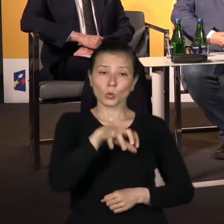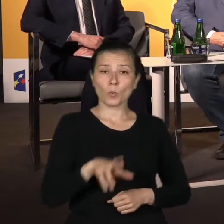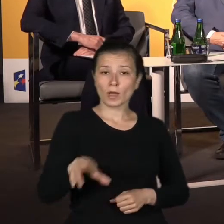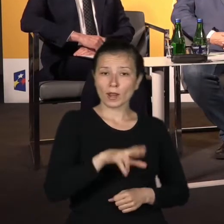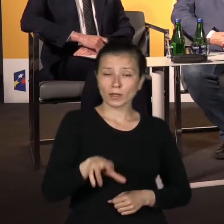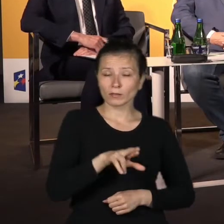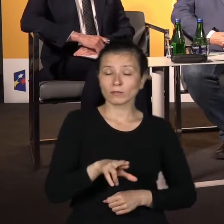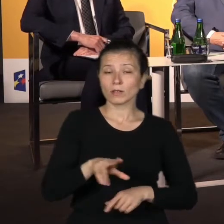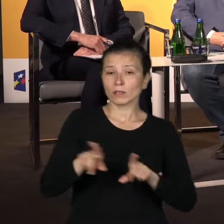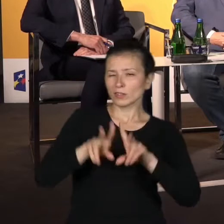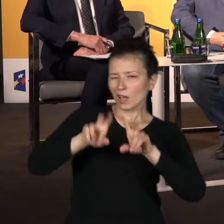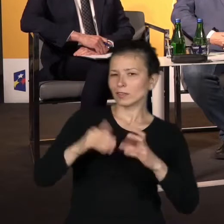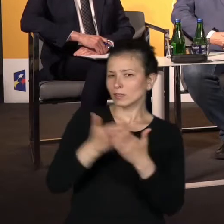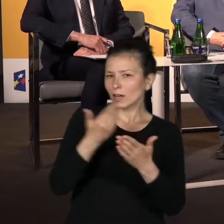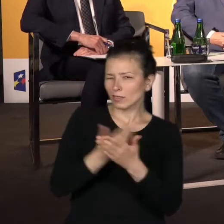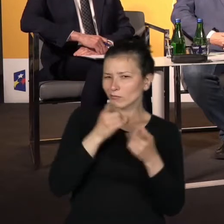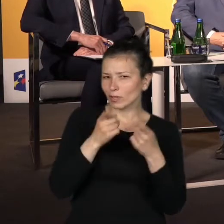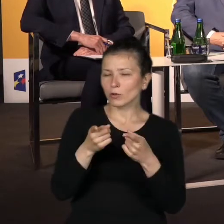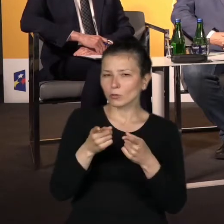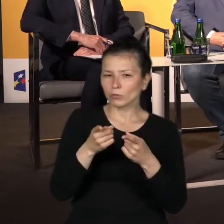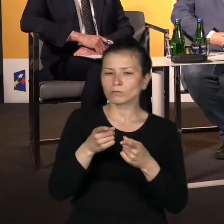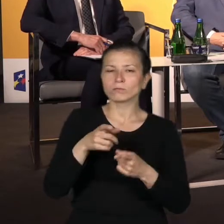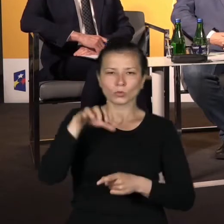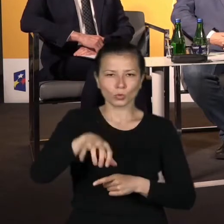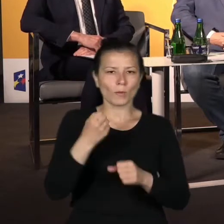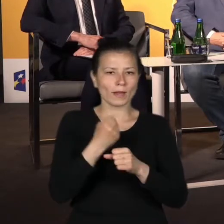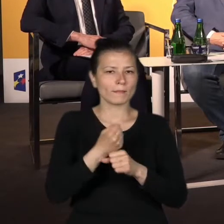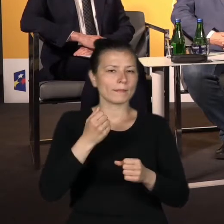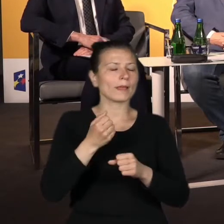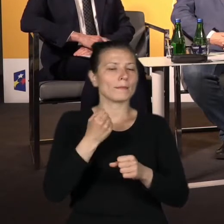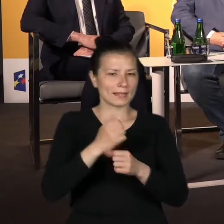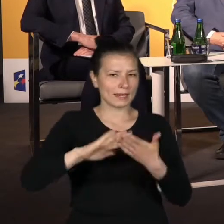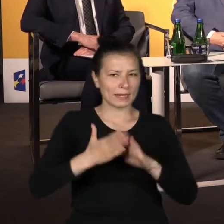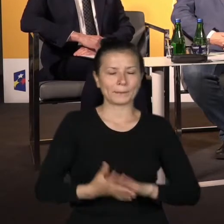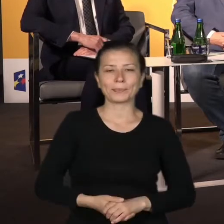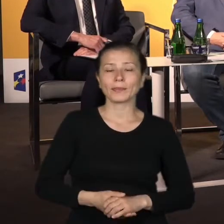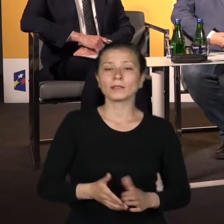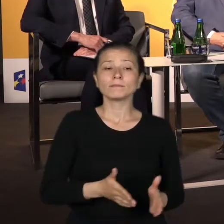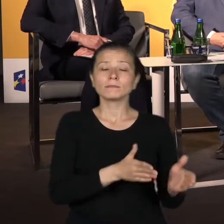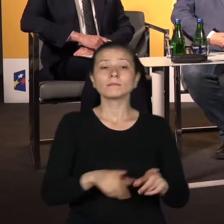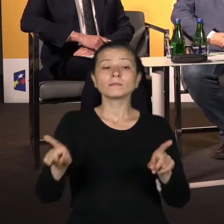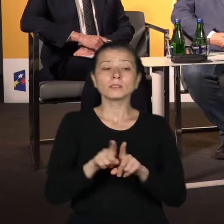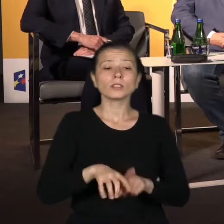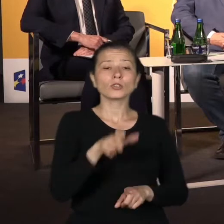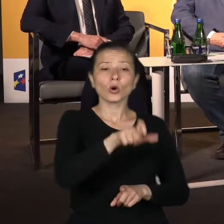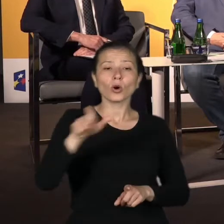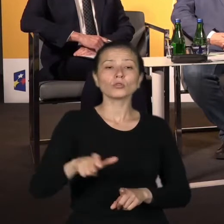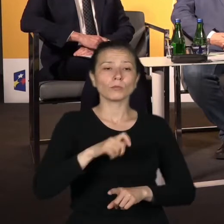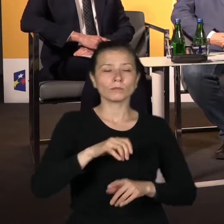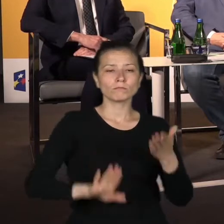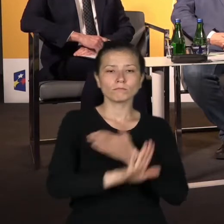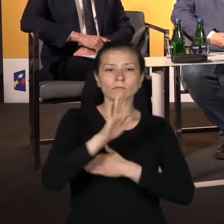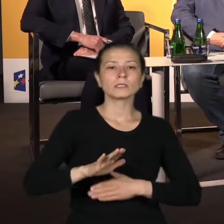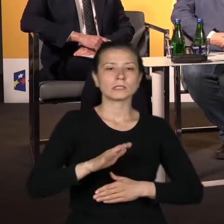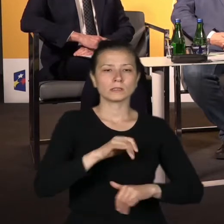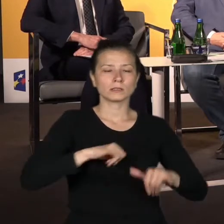regionie, analiz trendów występujących na rynku pracy. Oraz panowie reprezentujący samorząd, pan prezydent